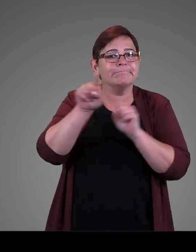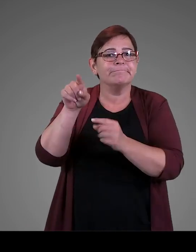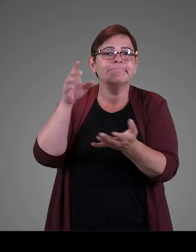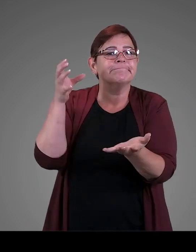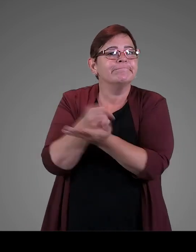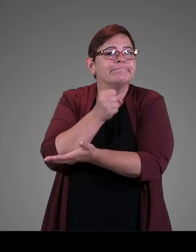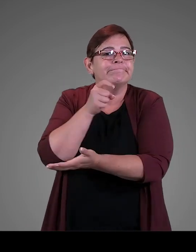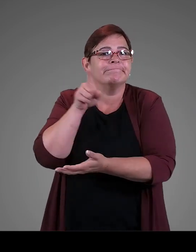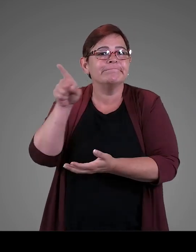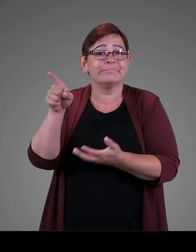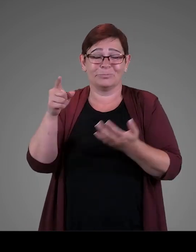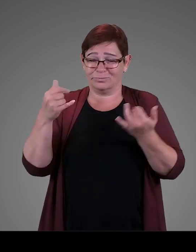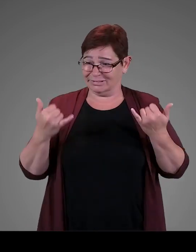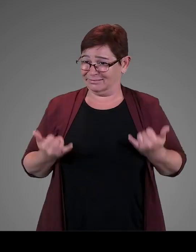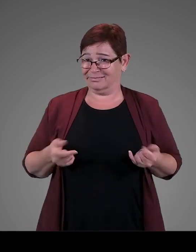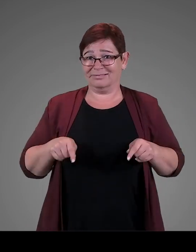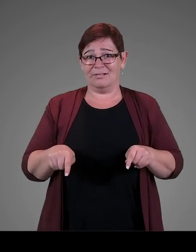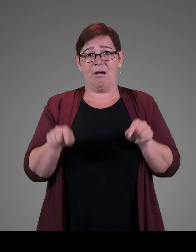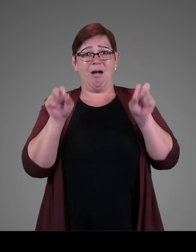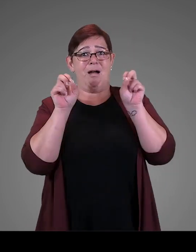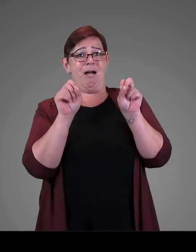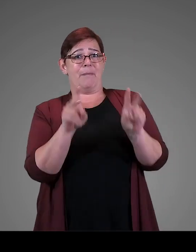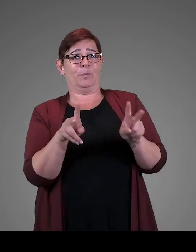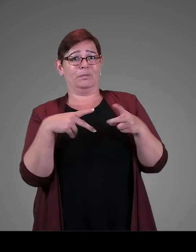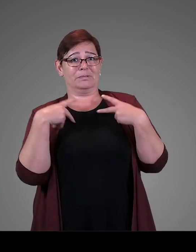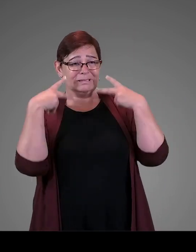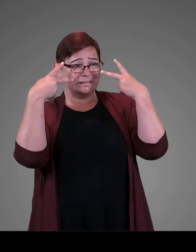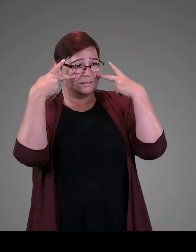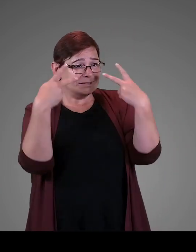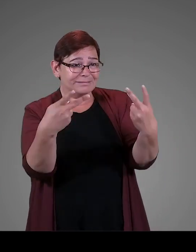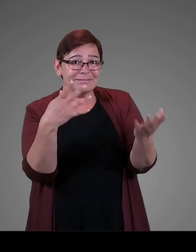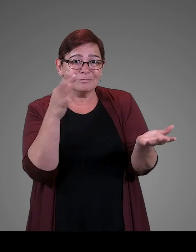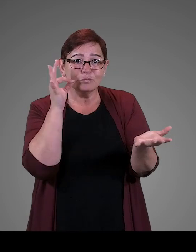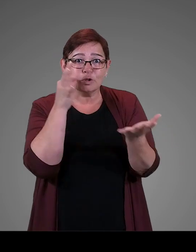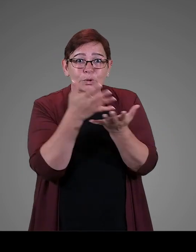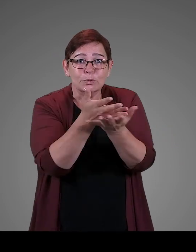occasion de voir le fruit et d'en bénéficier.